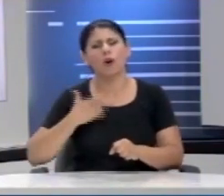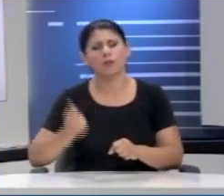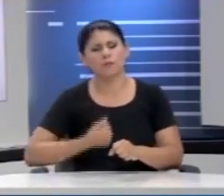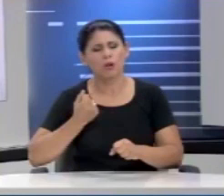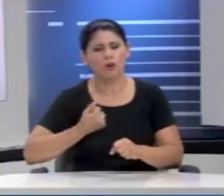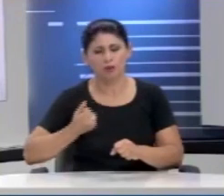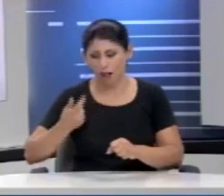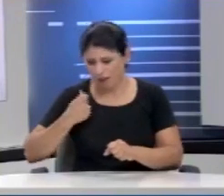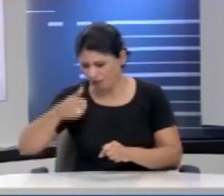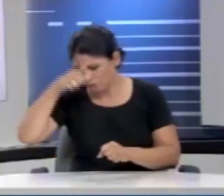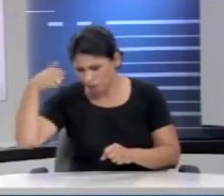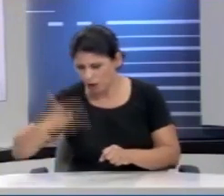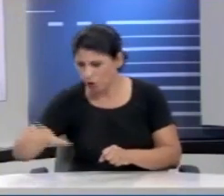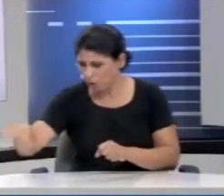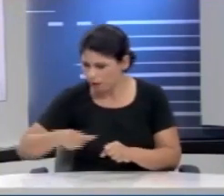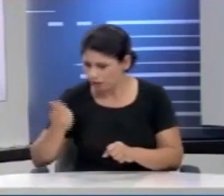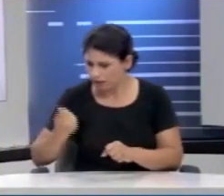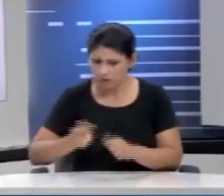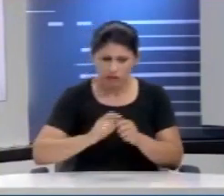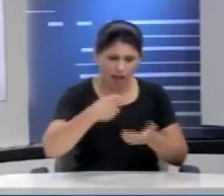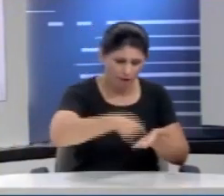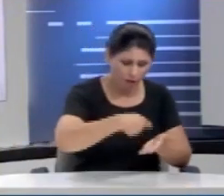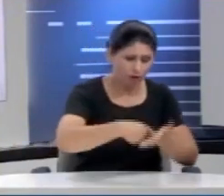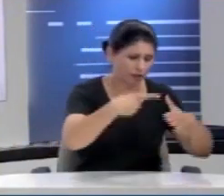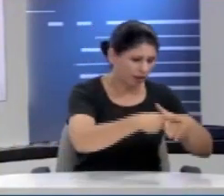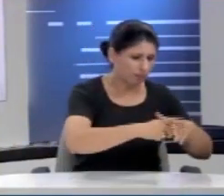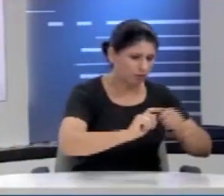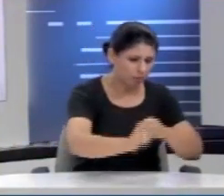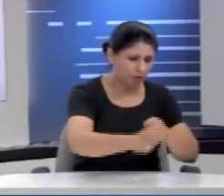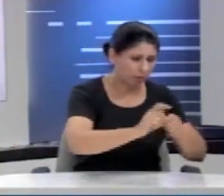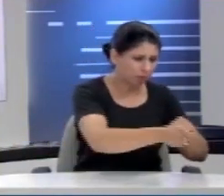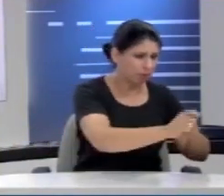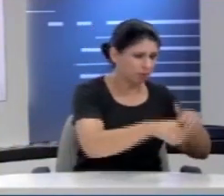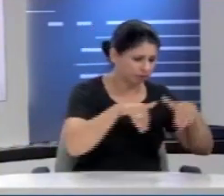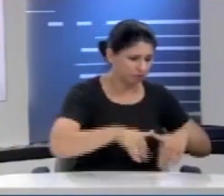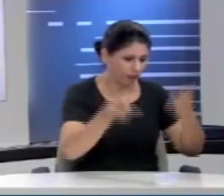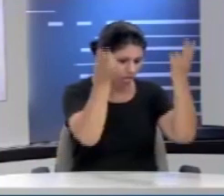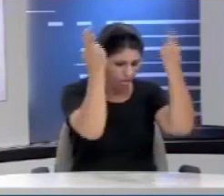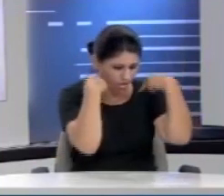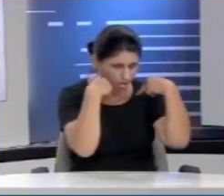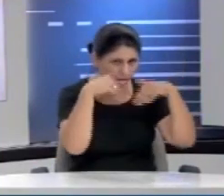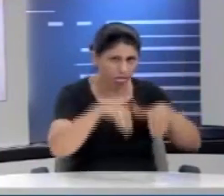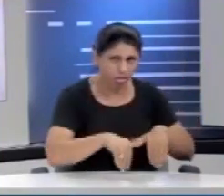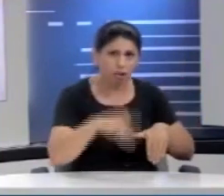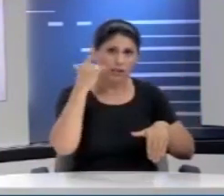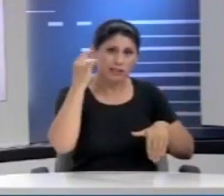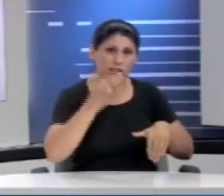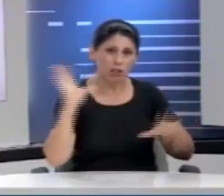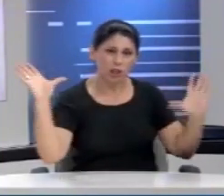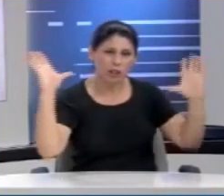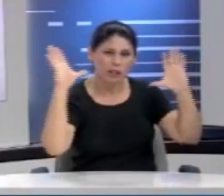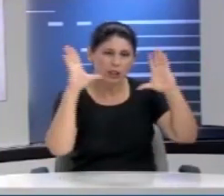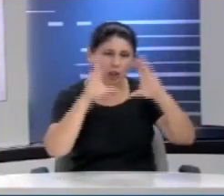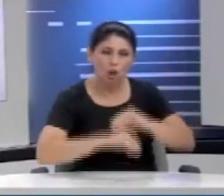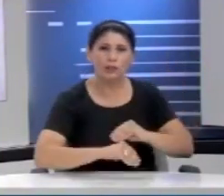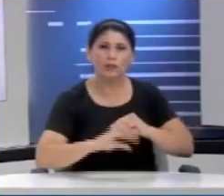τους, αυτά που με κόπο εξασφαλίζουν, στην εφορία, στην τράπεζα, οπουδήποτε, να υποταχτούν δηλαδή στη λογική που